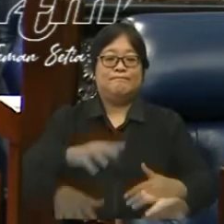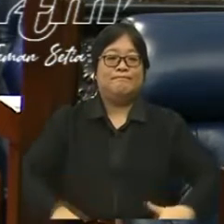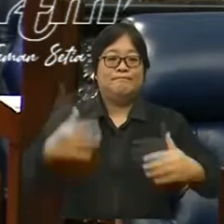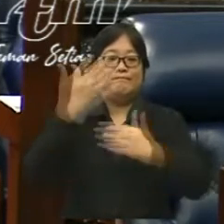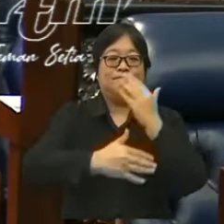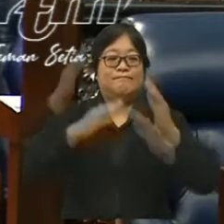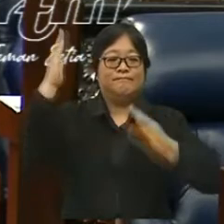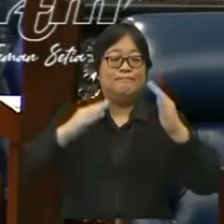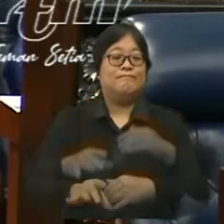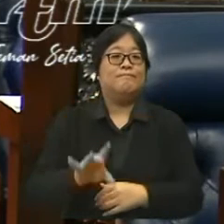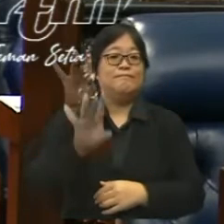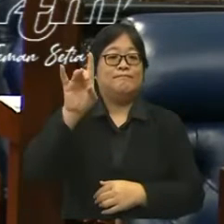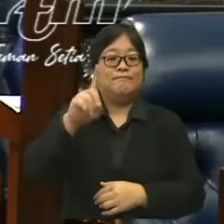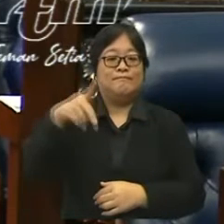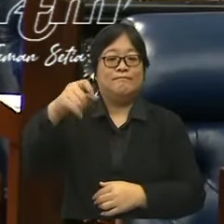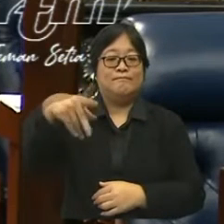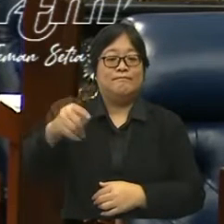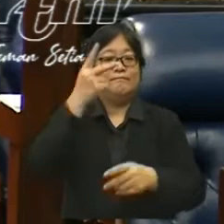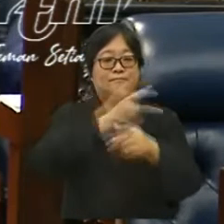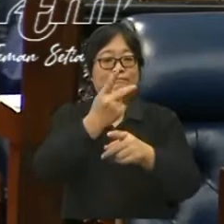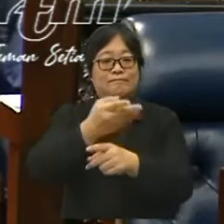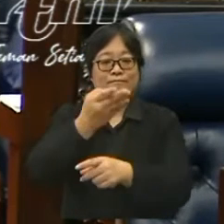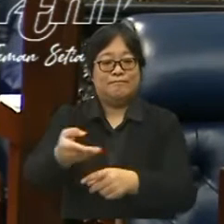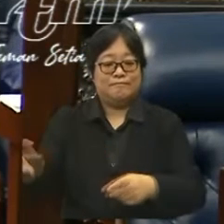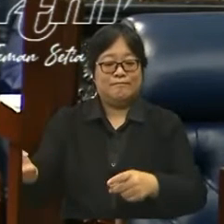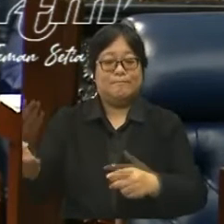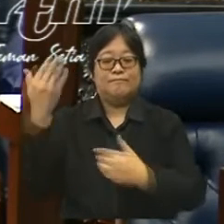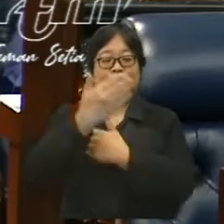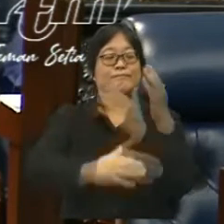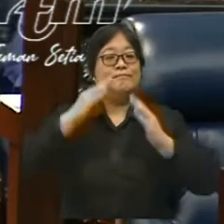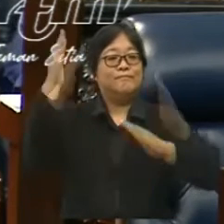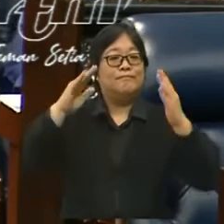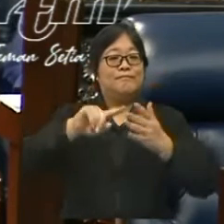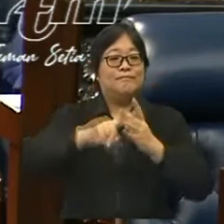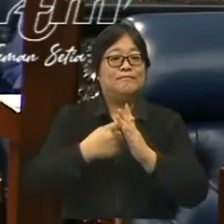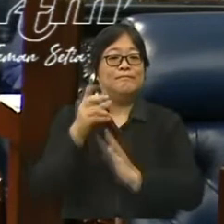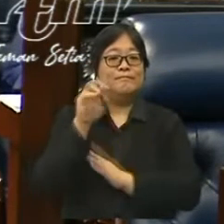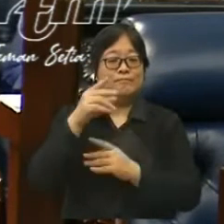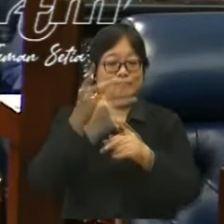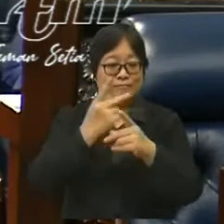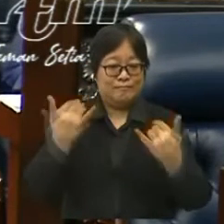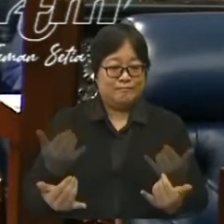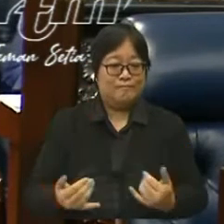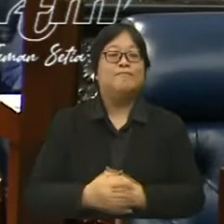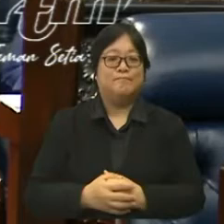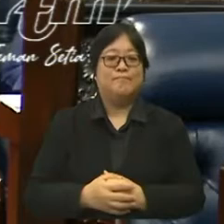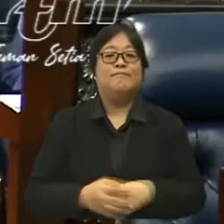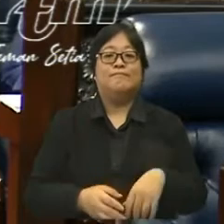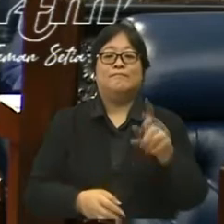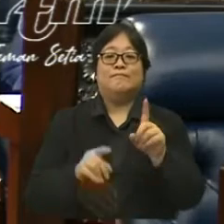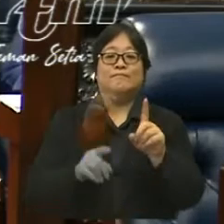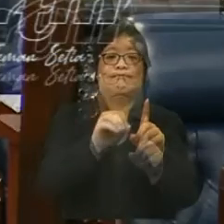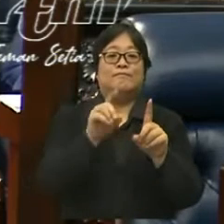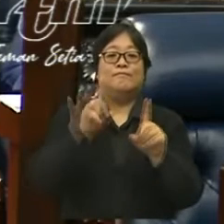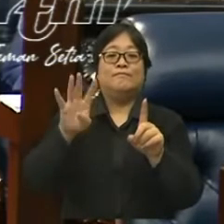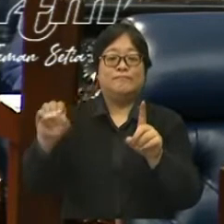seluruh negara di 8 buah depo simpanan keperluan bencana di seluruh negara yang menjadi stor utama penyimpanan bekalan,